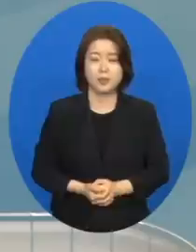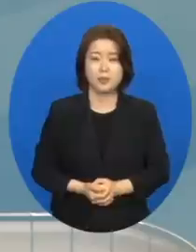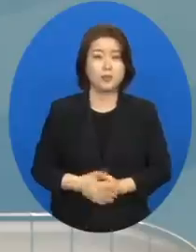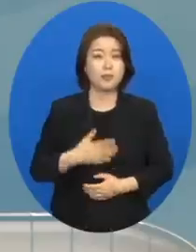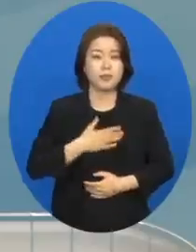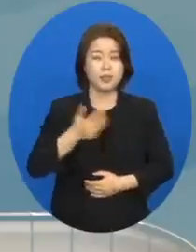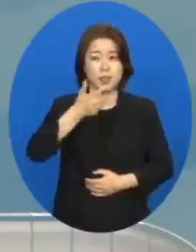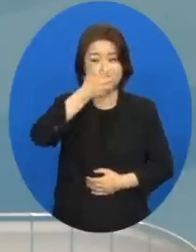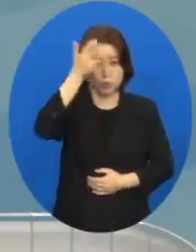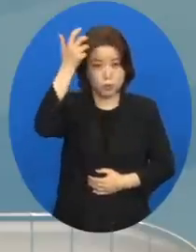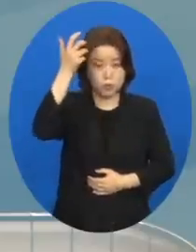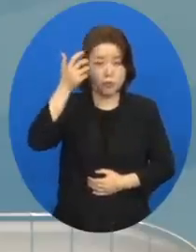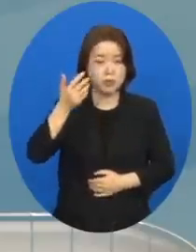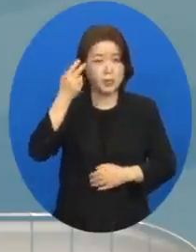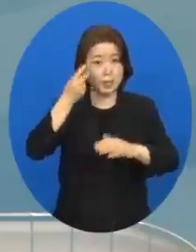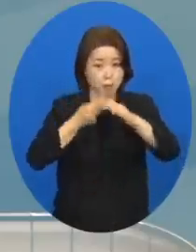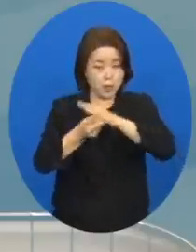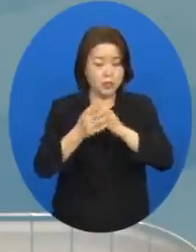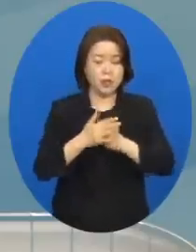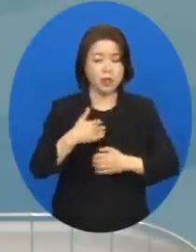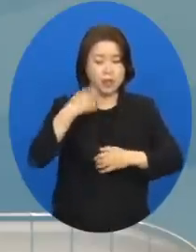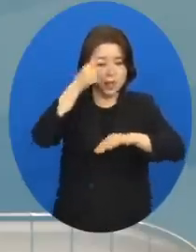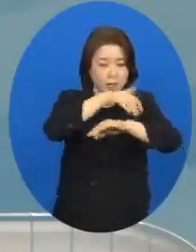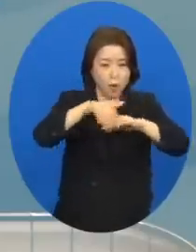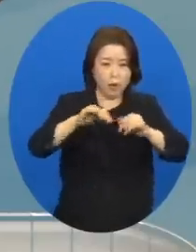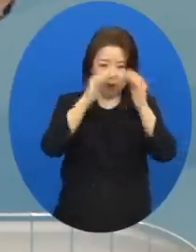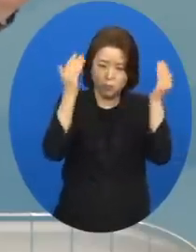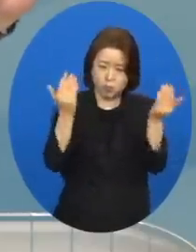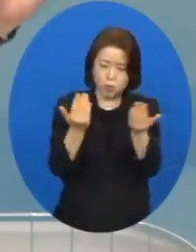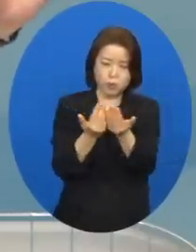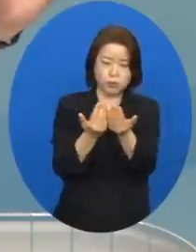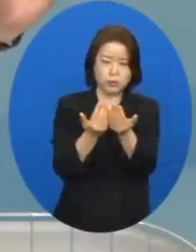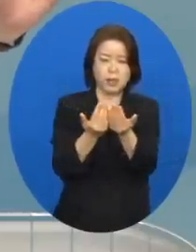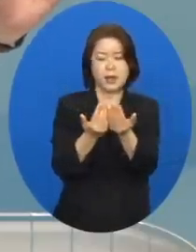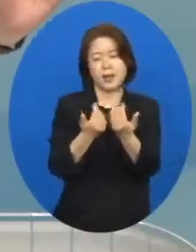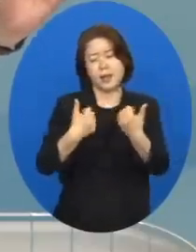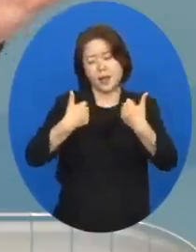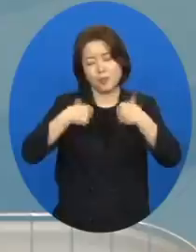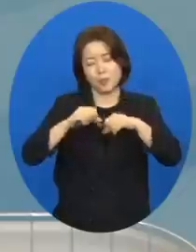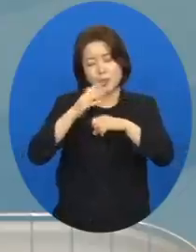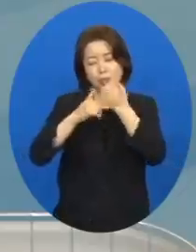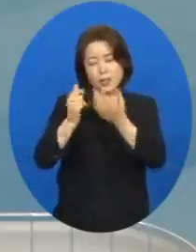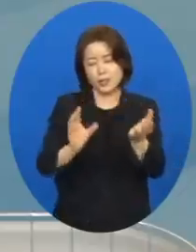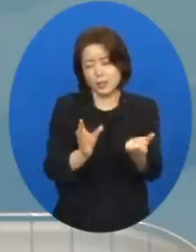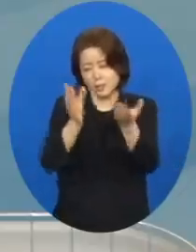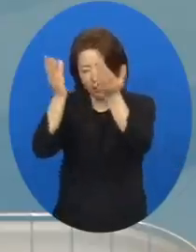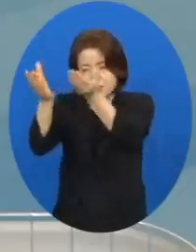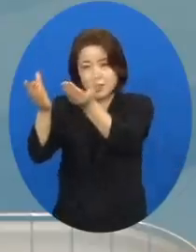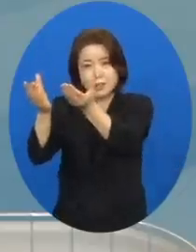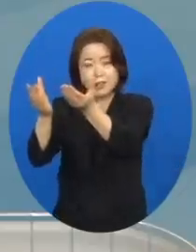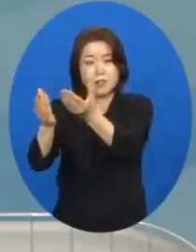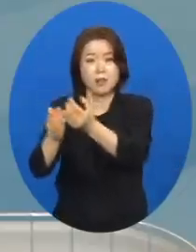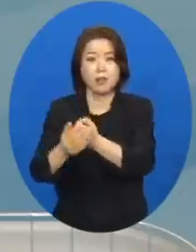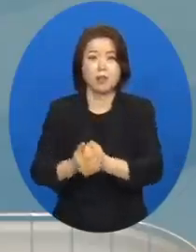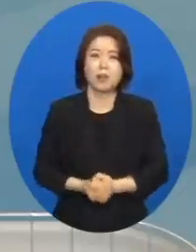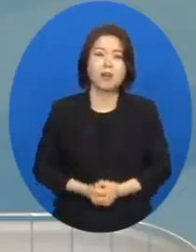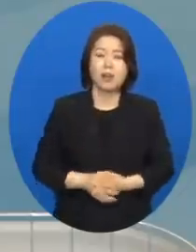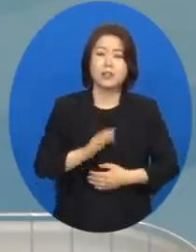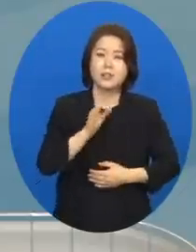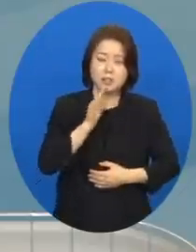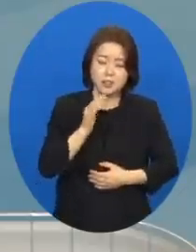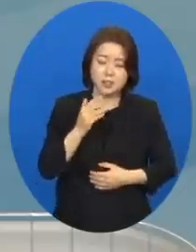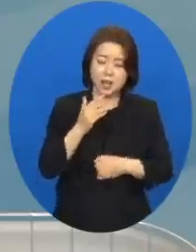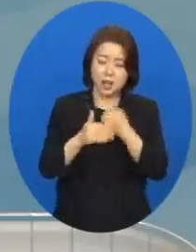제 꿈, 제 계획, 나의 모든 것을 다 하나님께 드려야만 되는 것. 이제는 진짜 주님의 종이